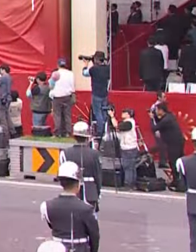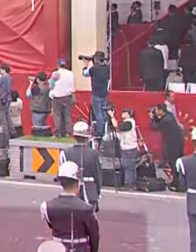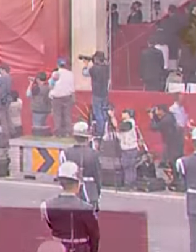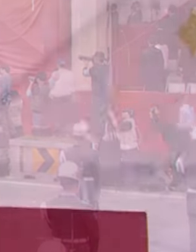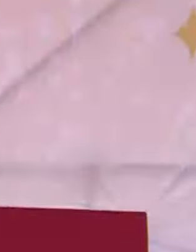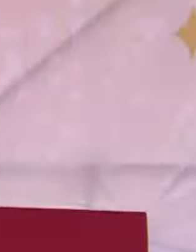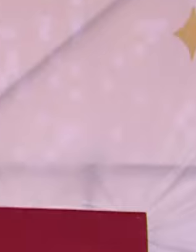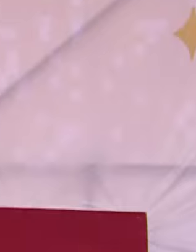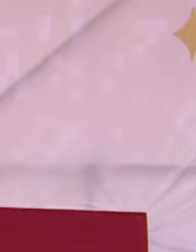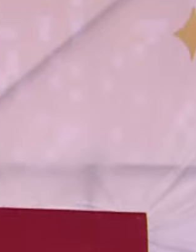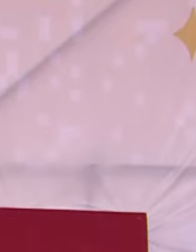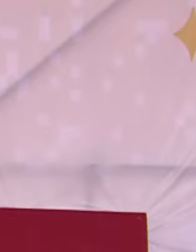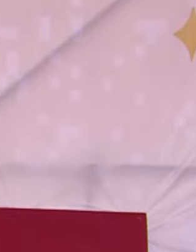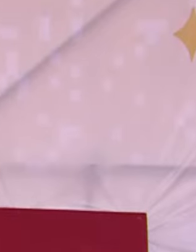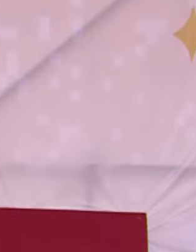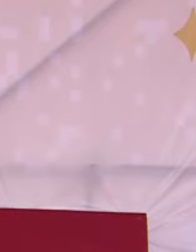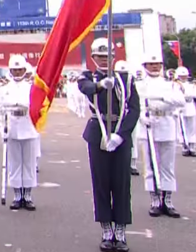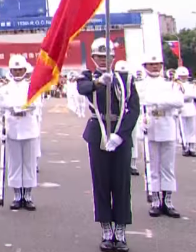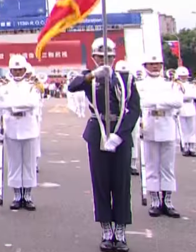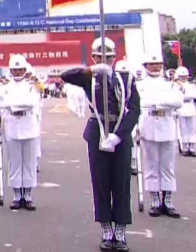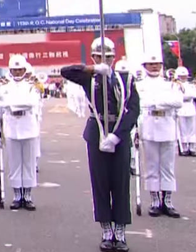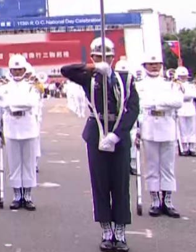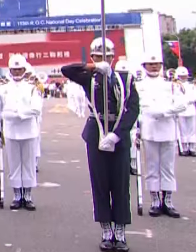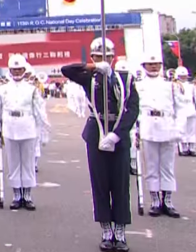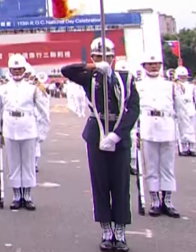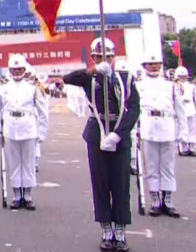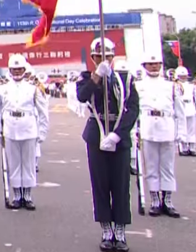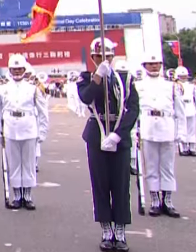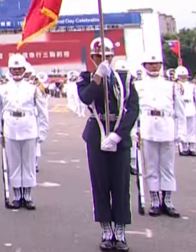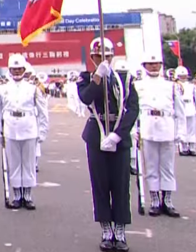立兵。